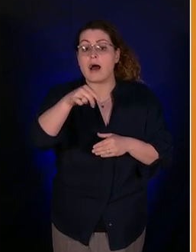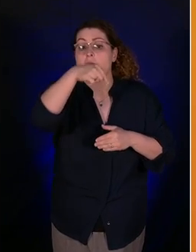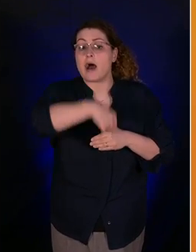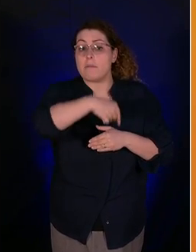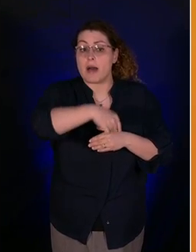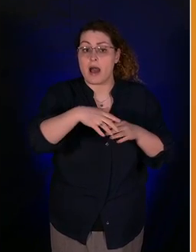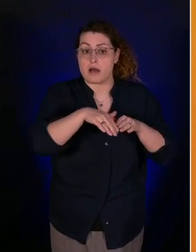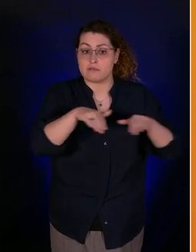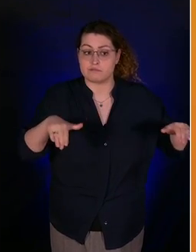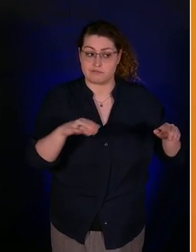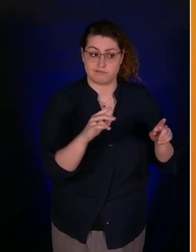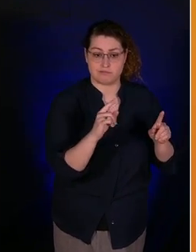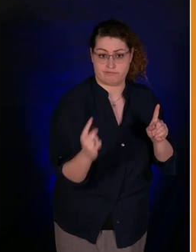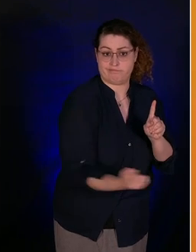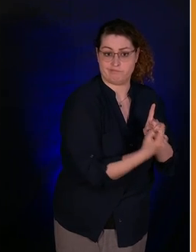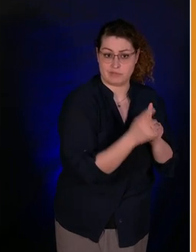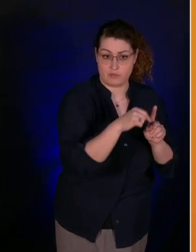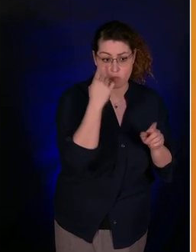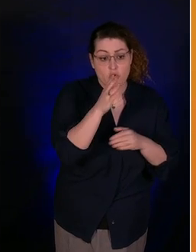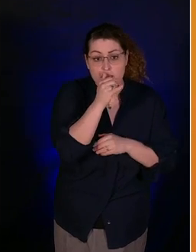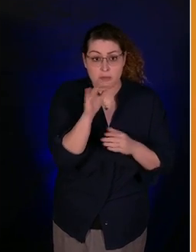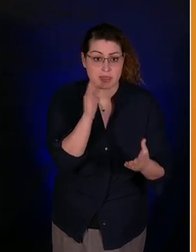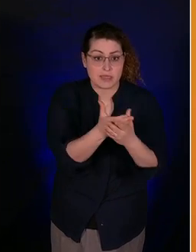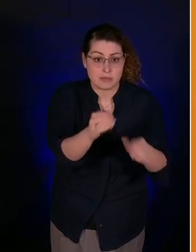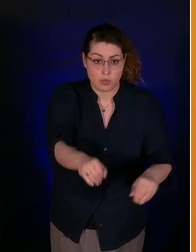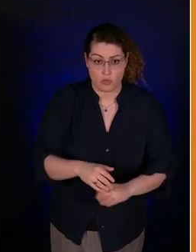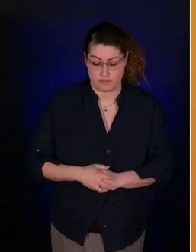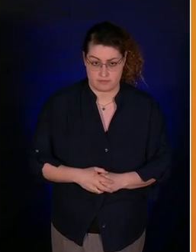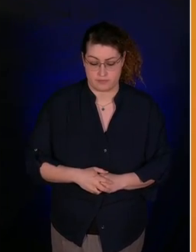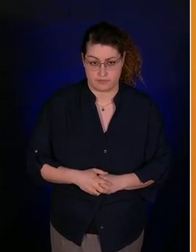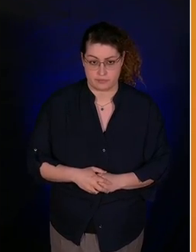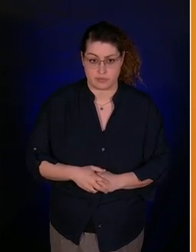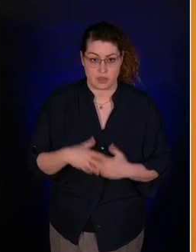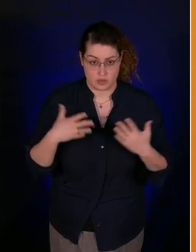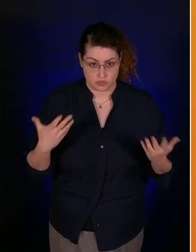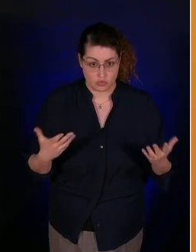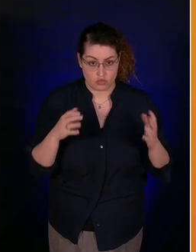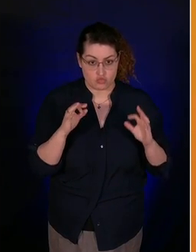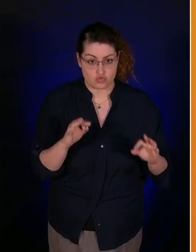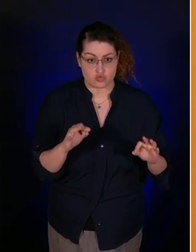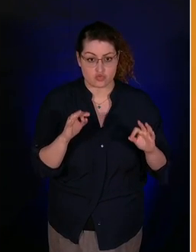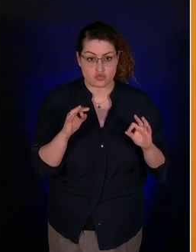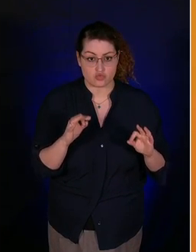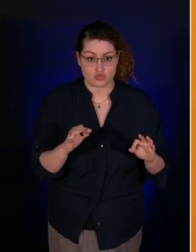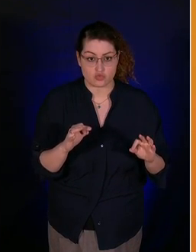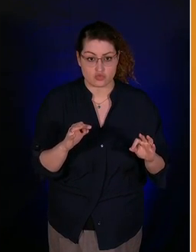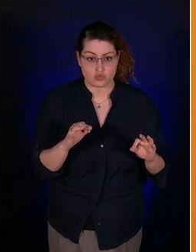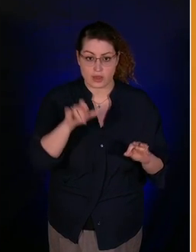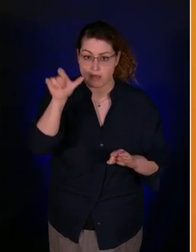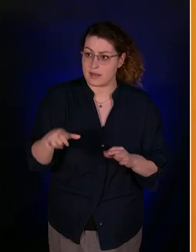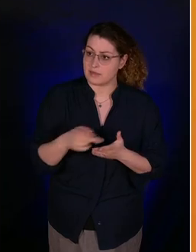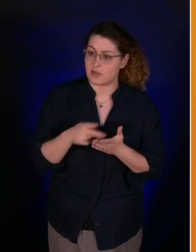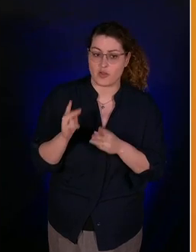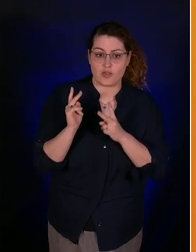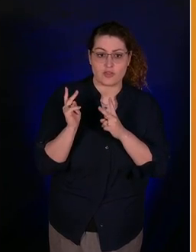vous voulez pouvoir intervenir cet après-midi. Et donc, on confirme l'appel de la danse. Ah bah voilà,